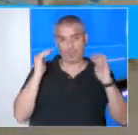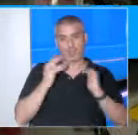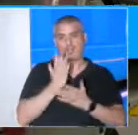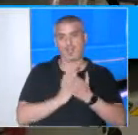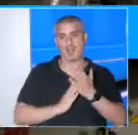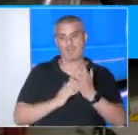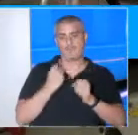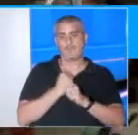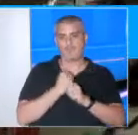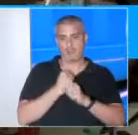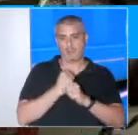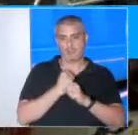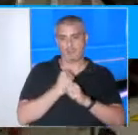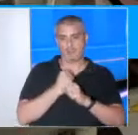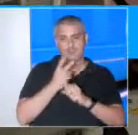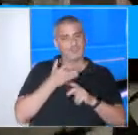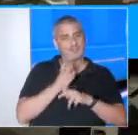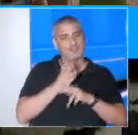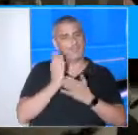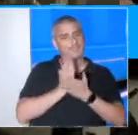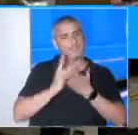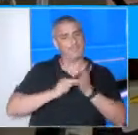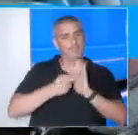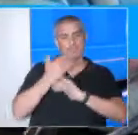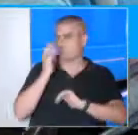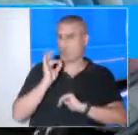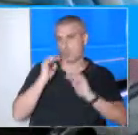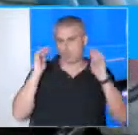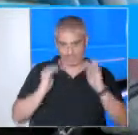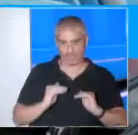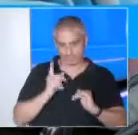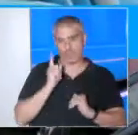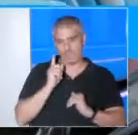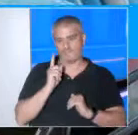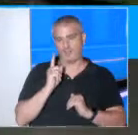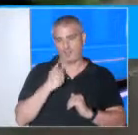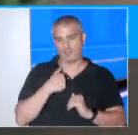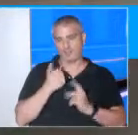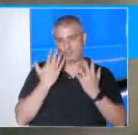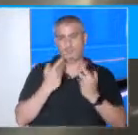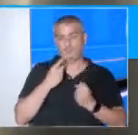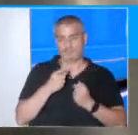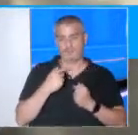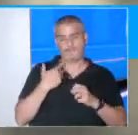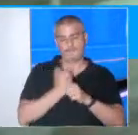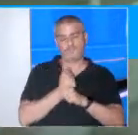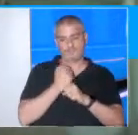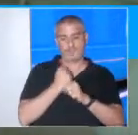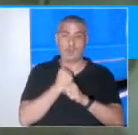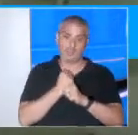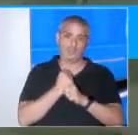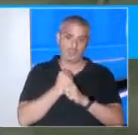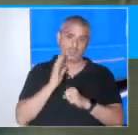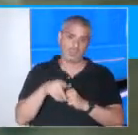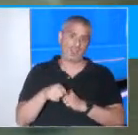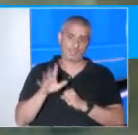חלק מהפעילות האלקטיבית. אנחנו עדיין לא הורדנו את זה, עדיין אנחנו במספרים האלה מצליחים לעשות